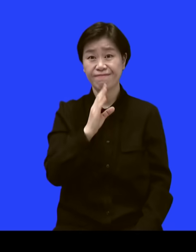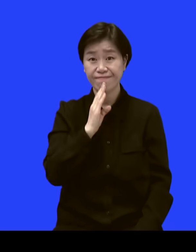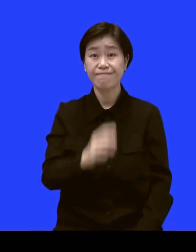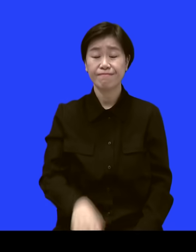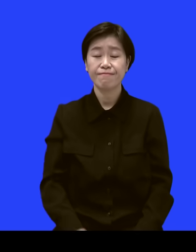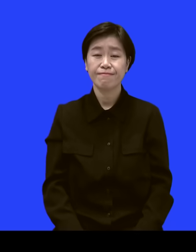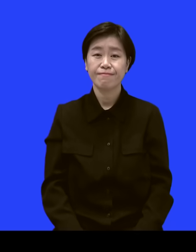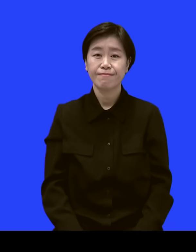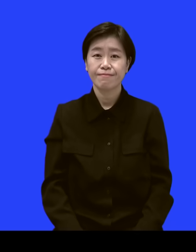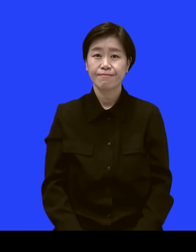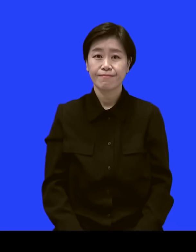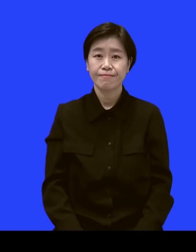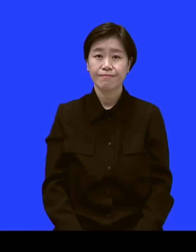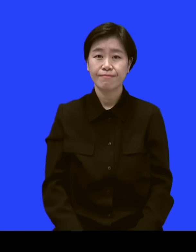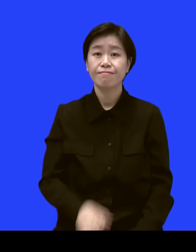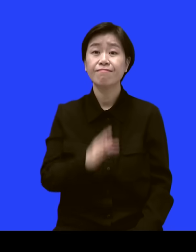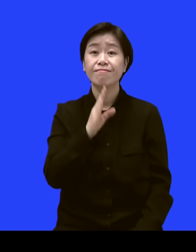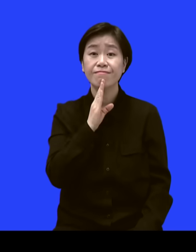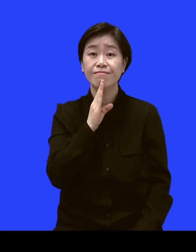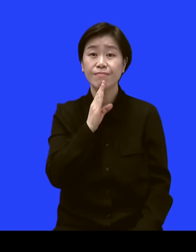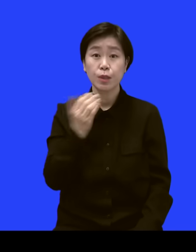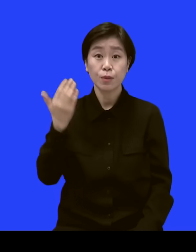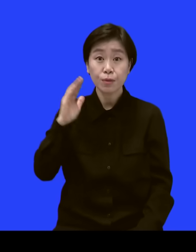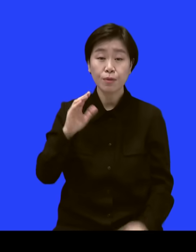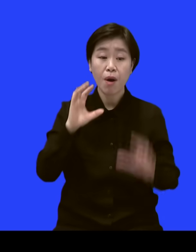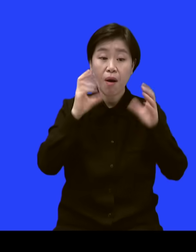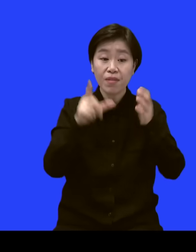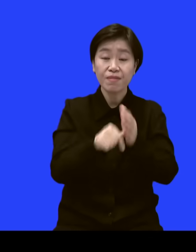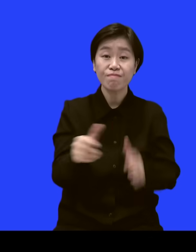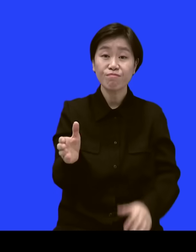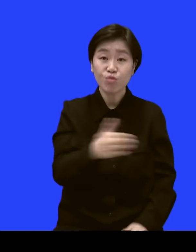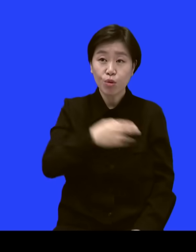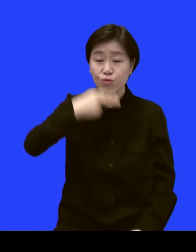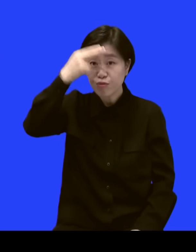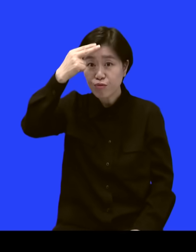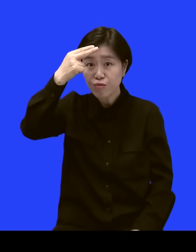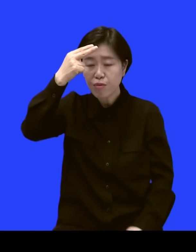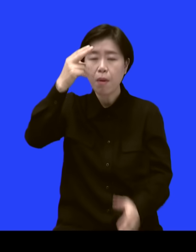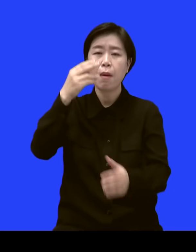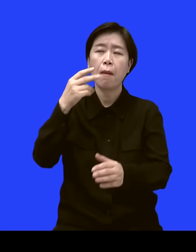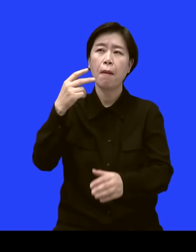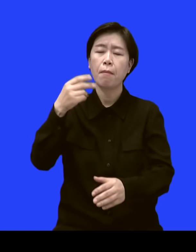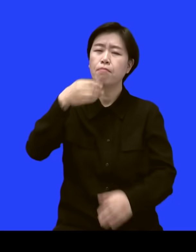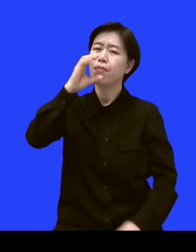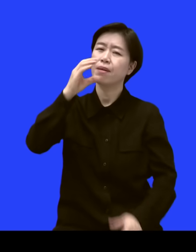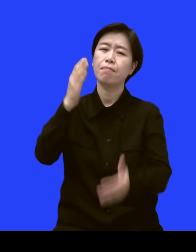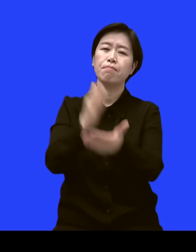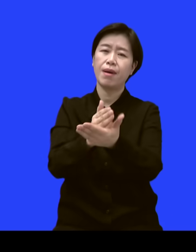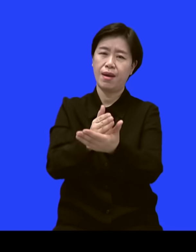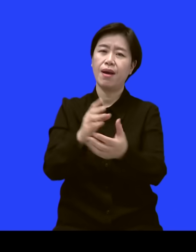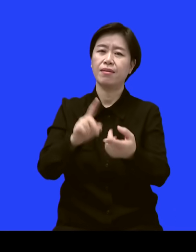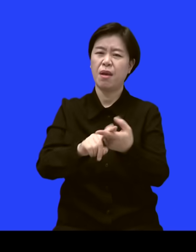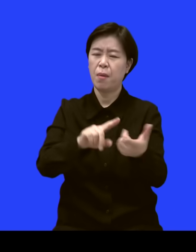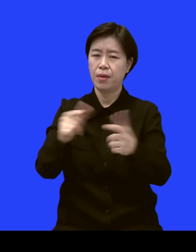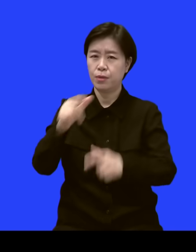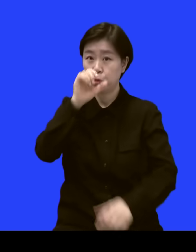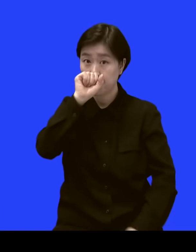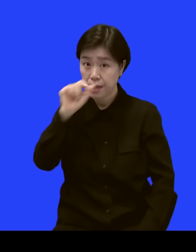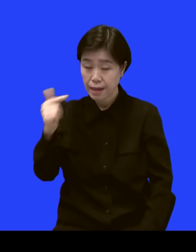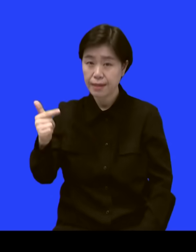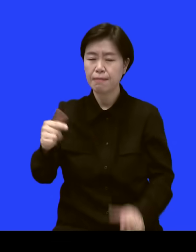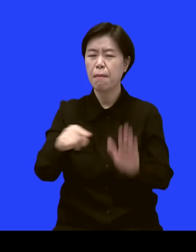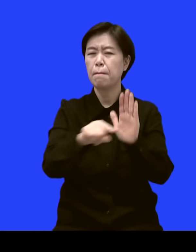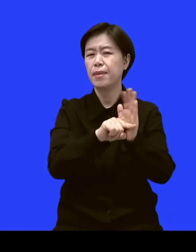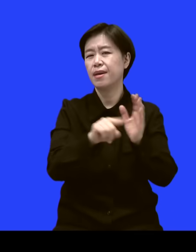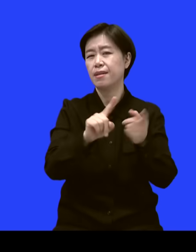먹고 이러지 말아라 이런 거. 요즘에 그 교육이 엄청 철저해서 아이들이 알더라고요. 다 알아요. 술 먹으면 안 되고 담배 피면 안